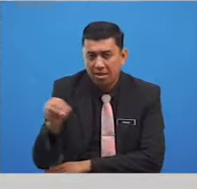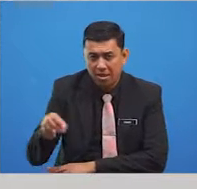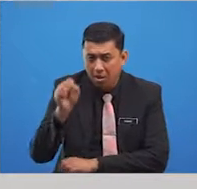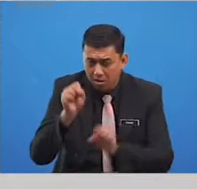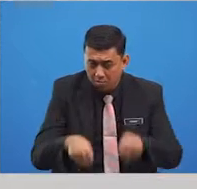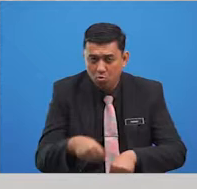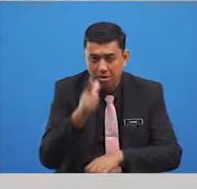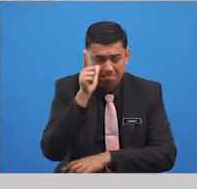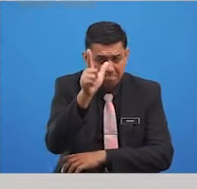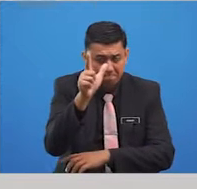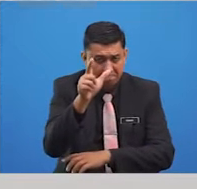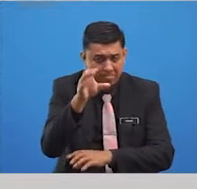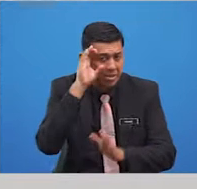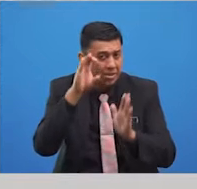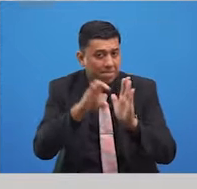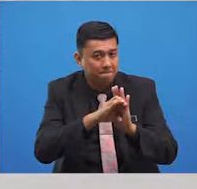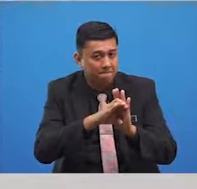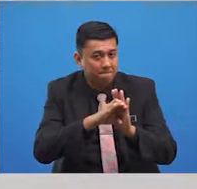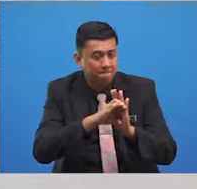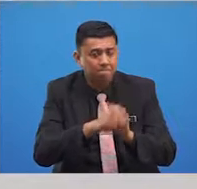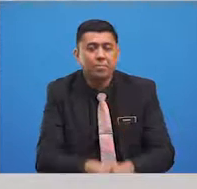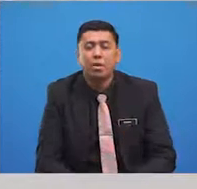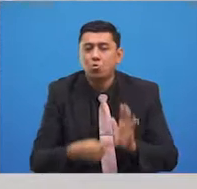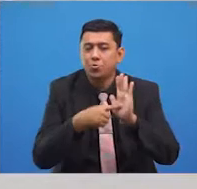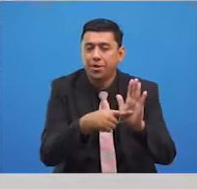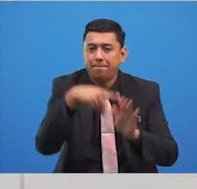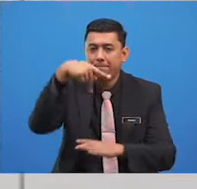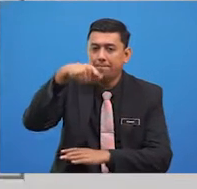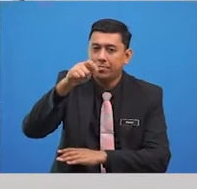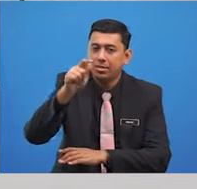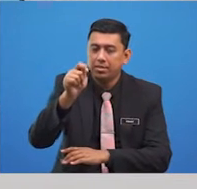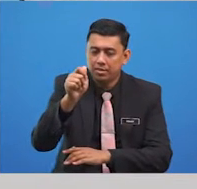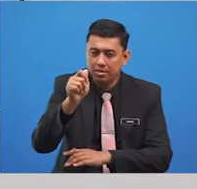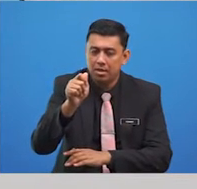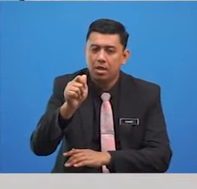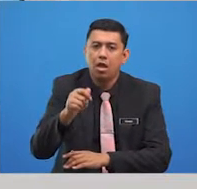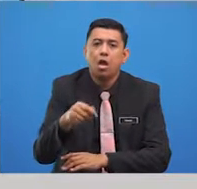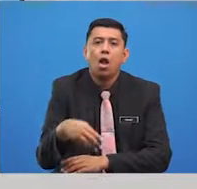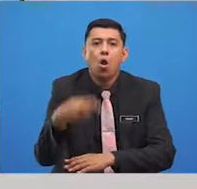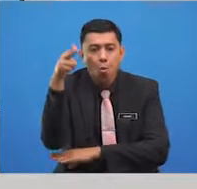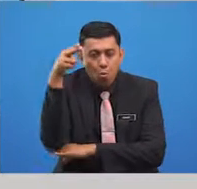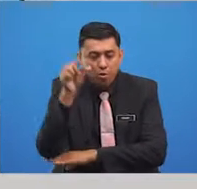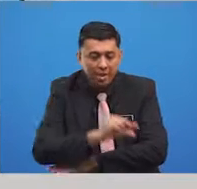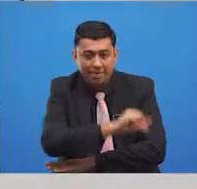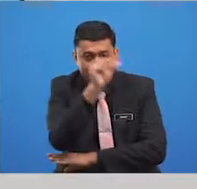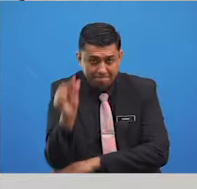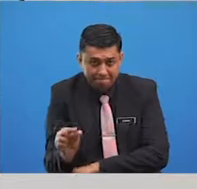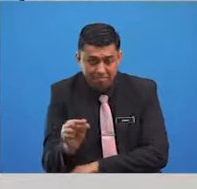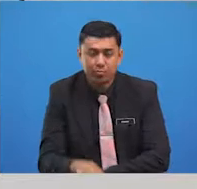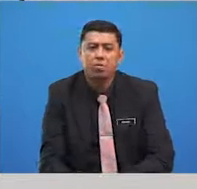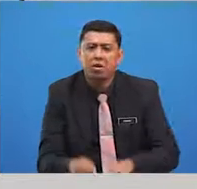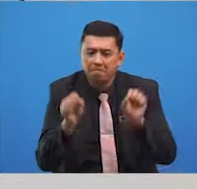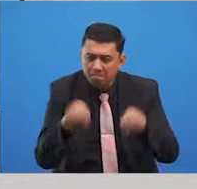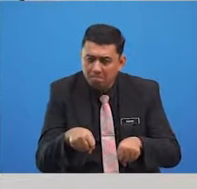Murid-murid boleh lihat paparan slide yang ditayangkan iaitu taburan hutan gunung. Jika dilihat pada